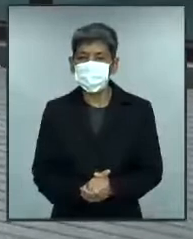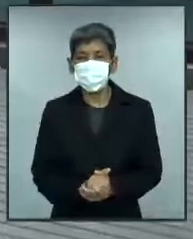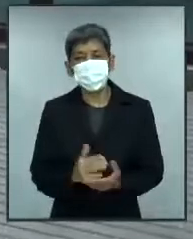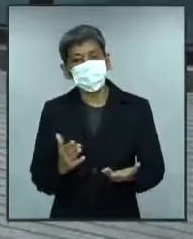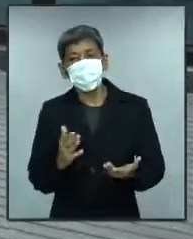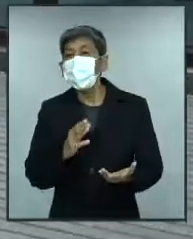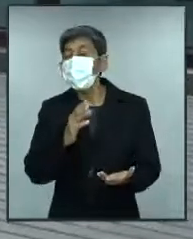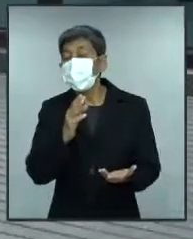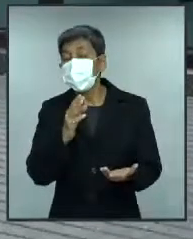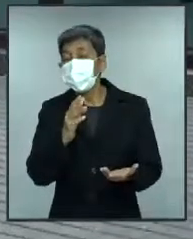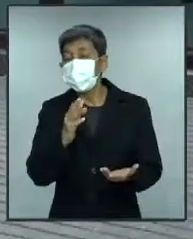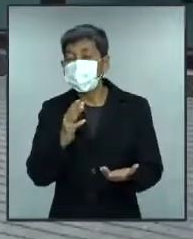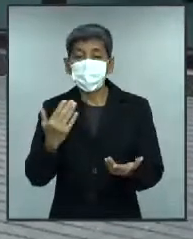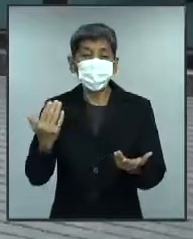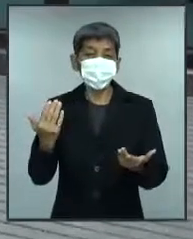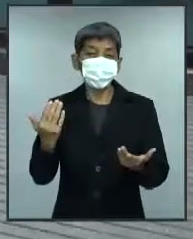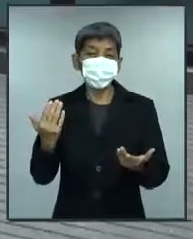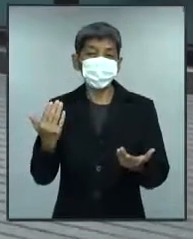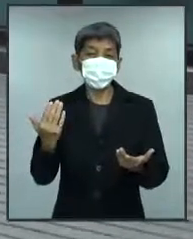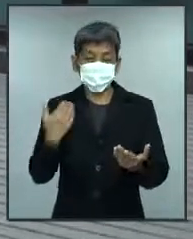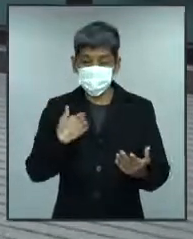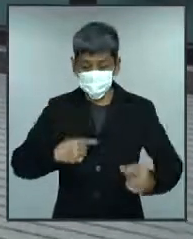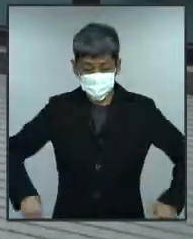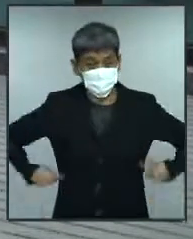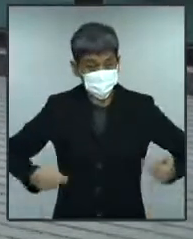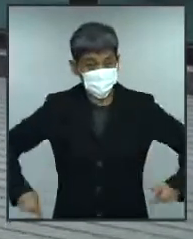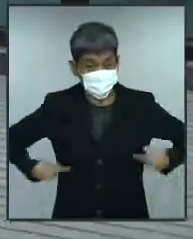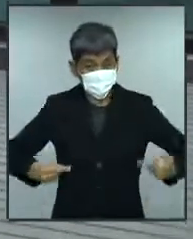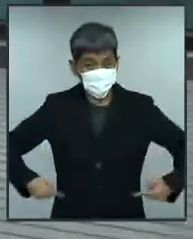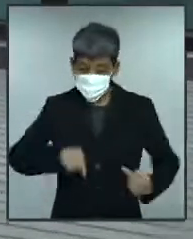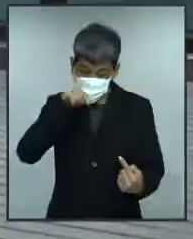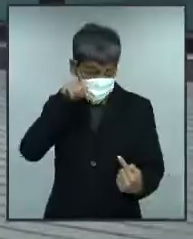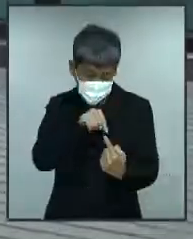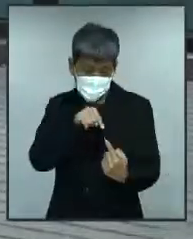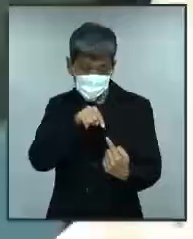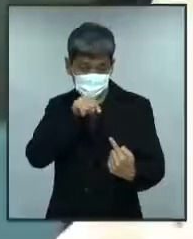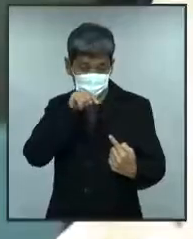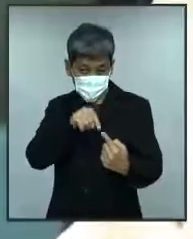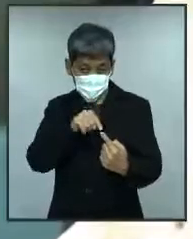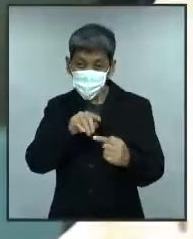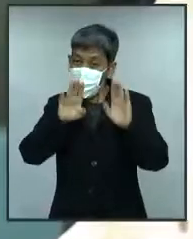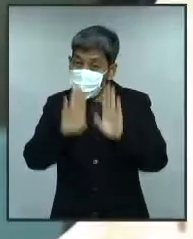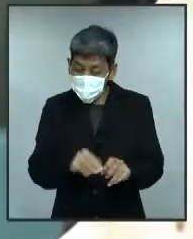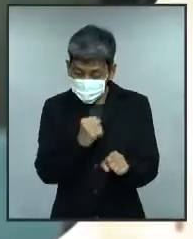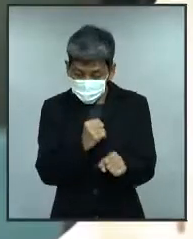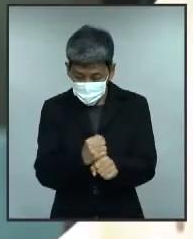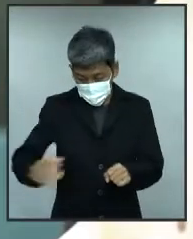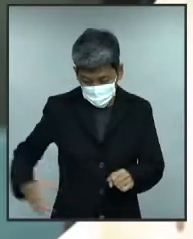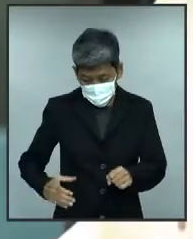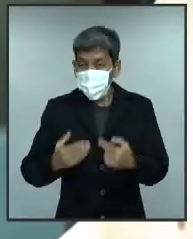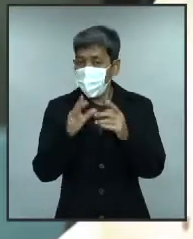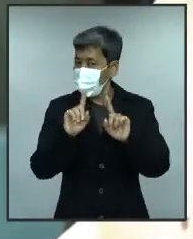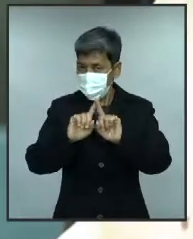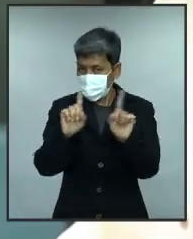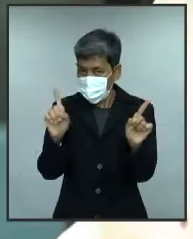ราะนั้นเองเนี่ยถ้าเกิดเป็นรถเข็นที่มีความเฉพาะมากเนี่ยรูปแบบในการยึดติดก็จะ